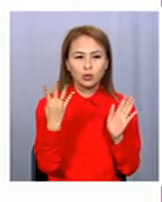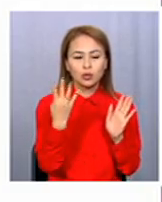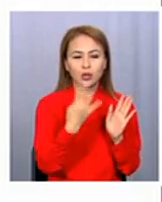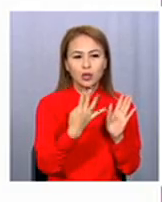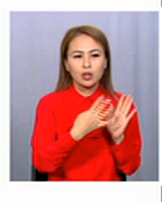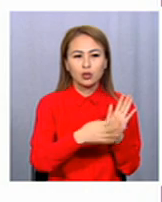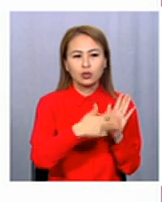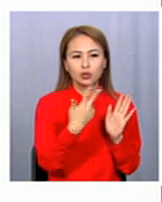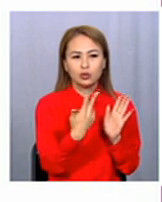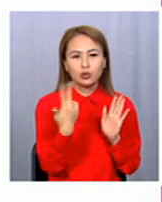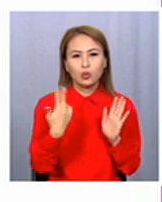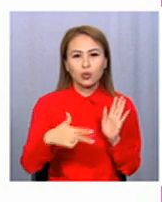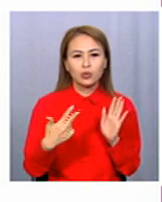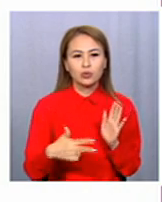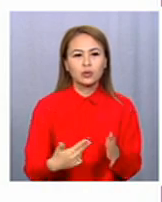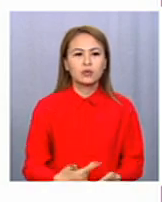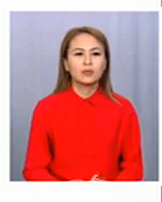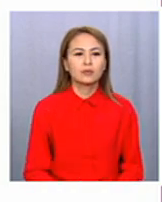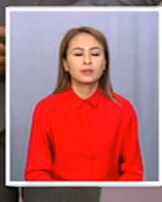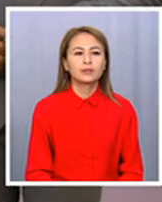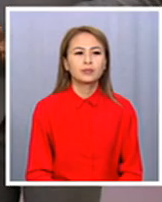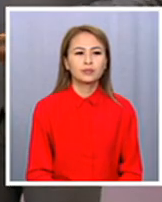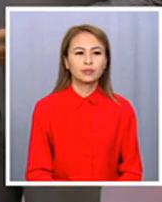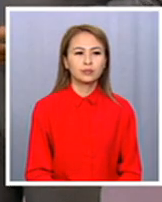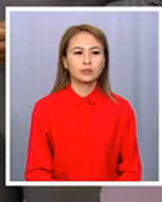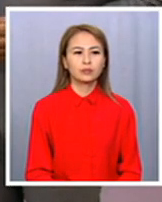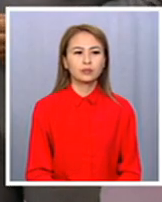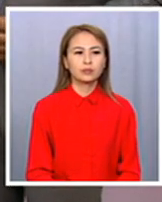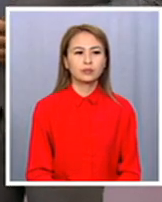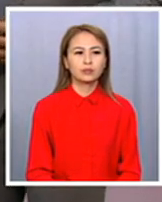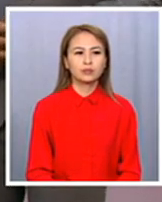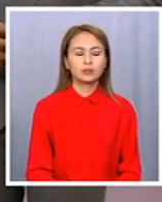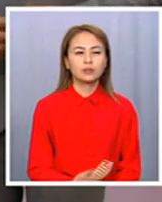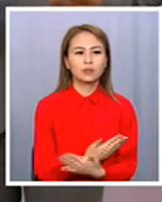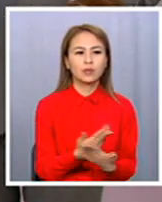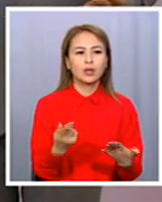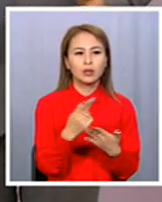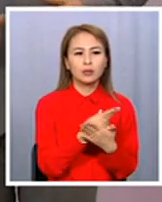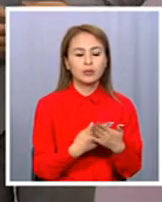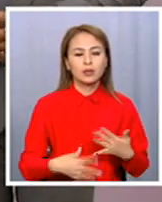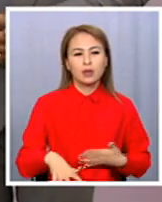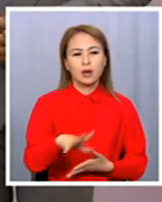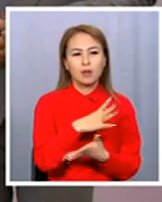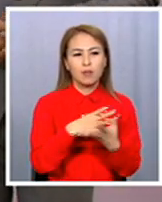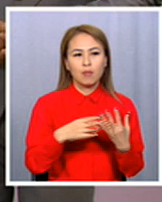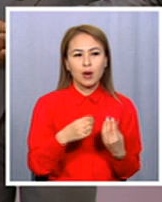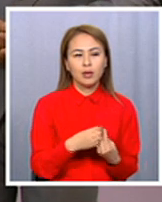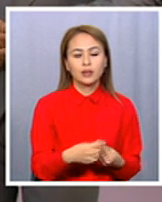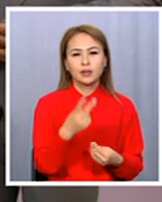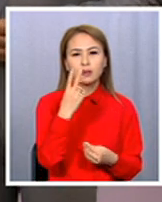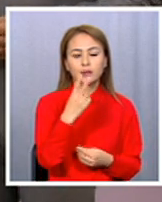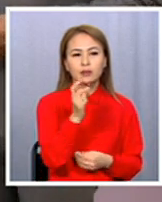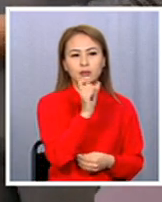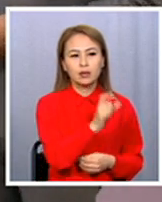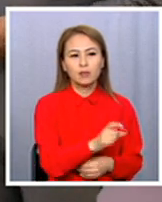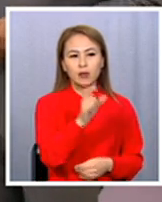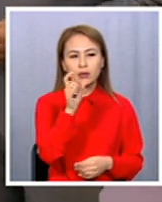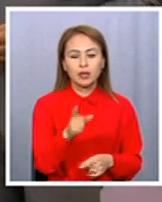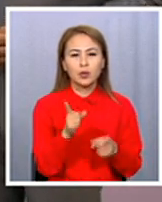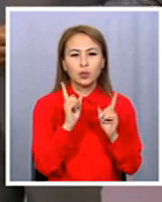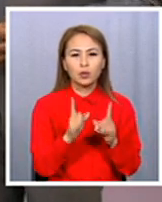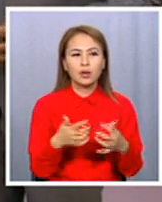43 және 30. Бұл элементтердің барлығы 2 таңбалы натурал сан. Сондықтан